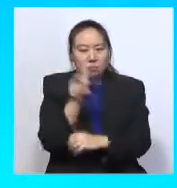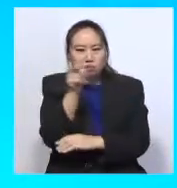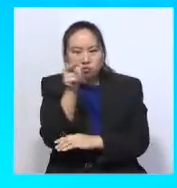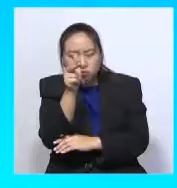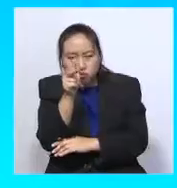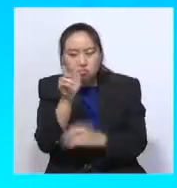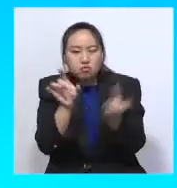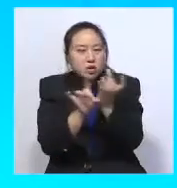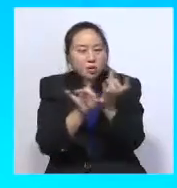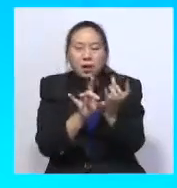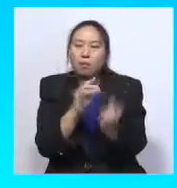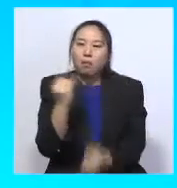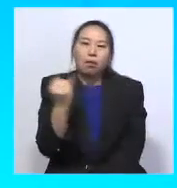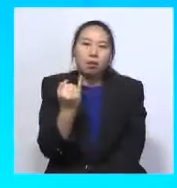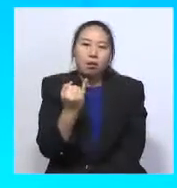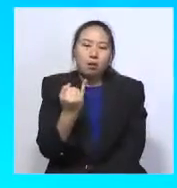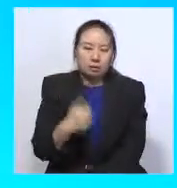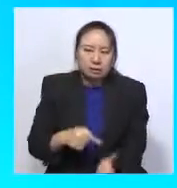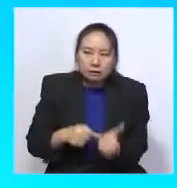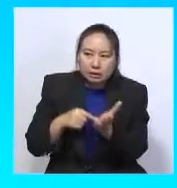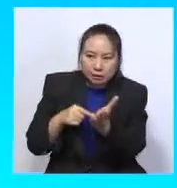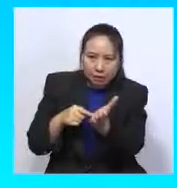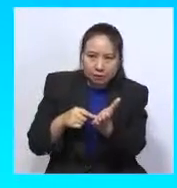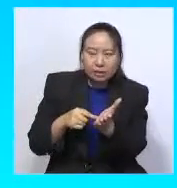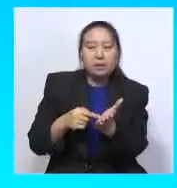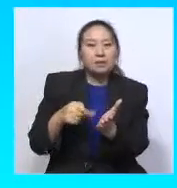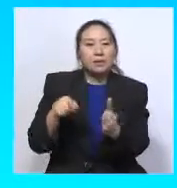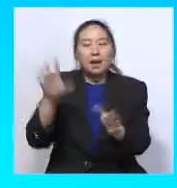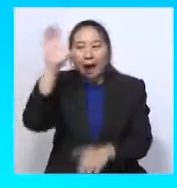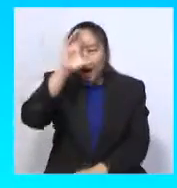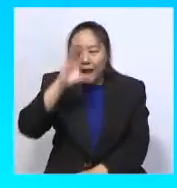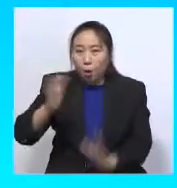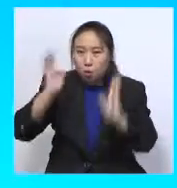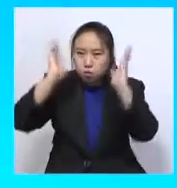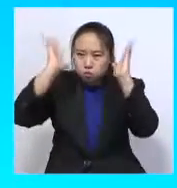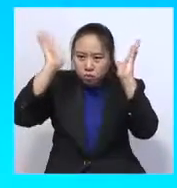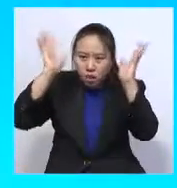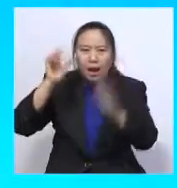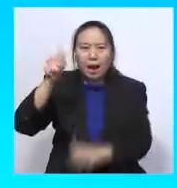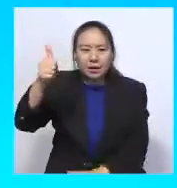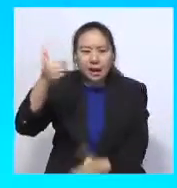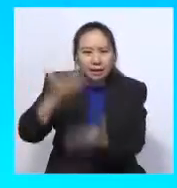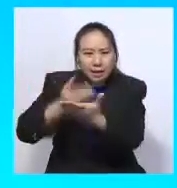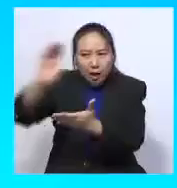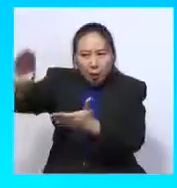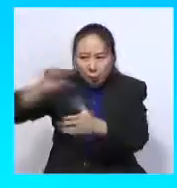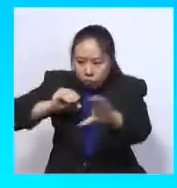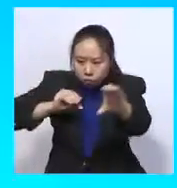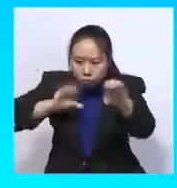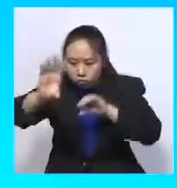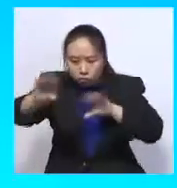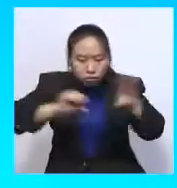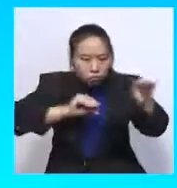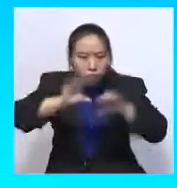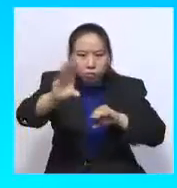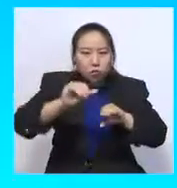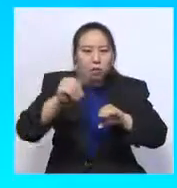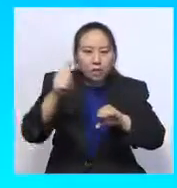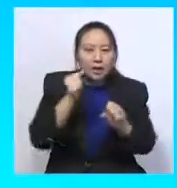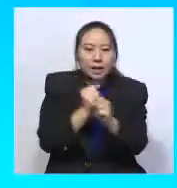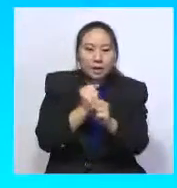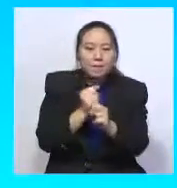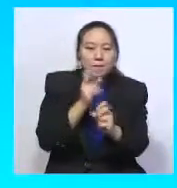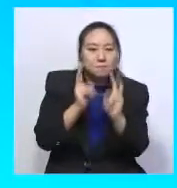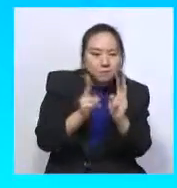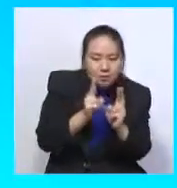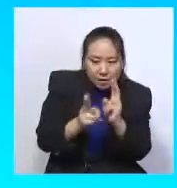ไม่ได้คุณภาพจึงจะเสนอให้ผู้ผลิตรายการสามารถหาโฆษณาได้เพื่อจะได้มีงบประมาณเข้ามาเพิ่มจะได้ผลิตรายการ